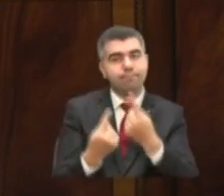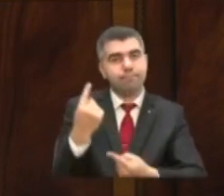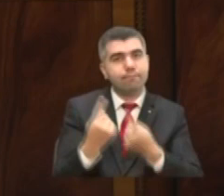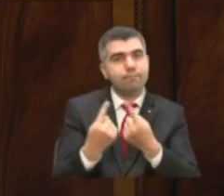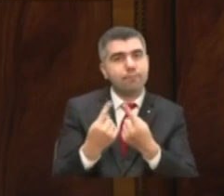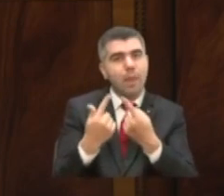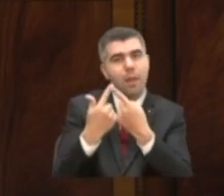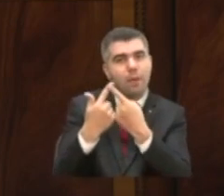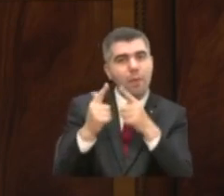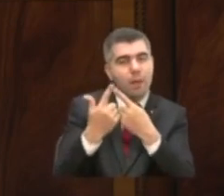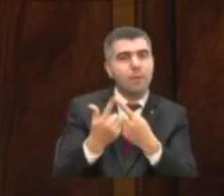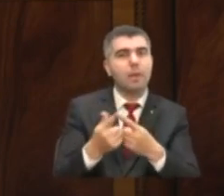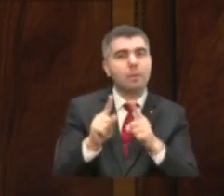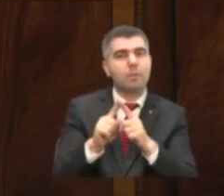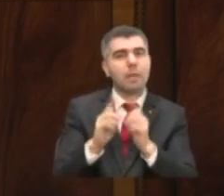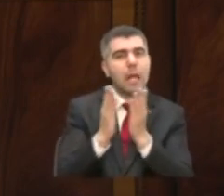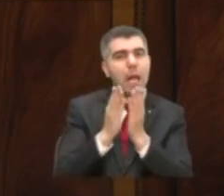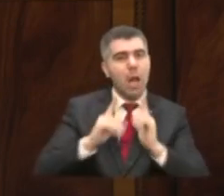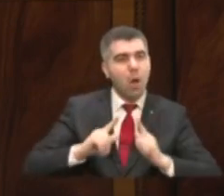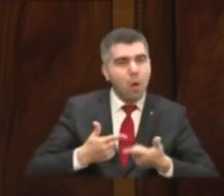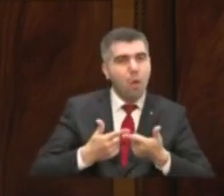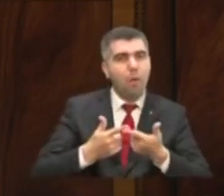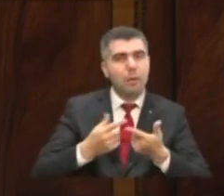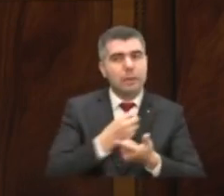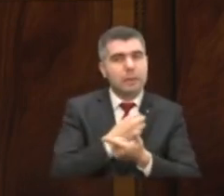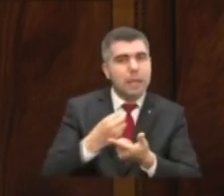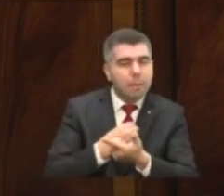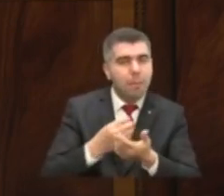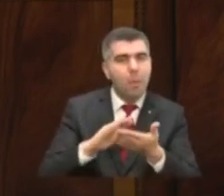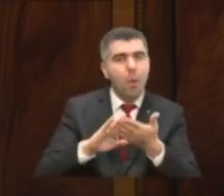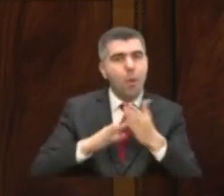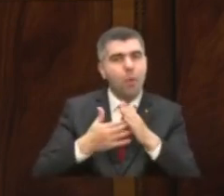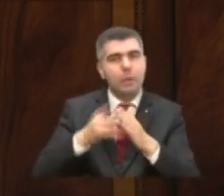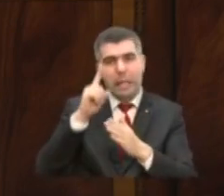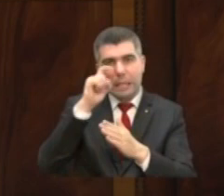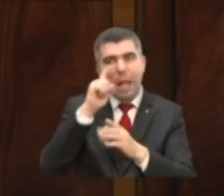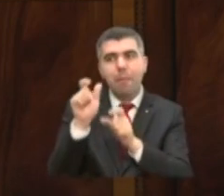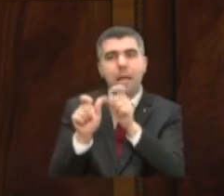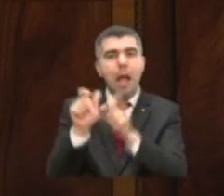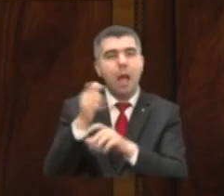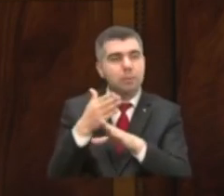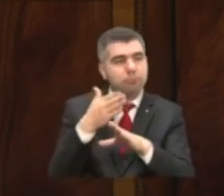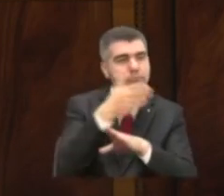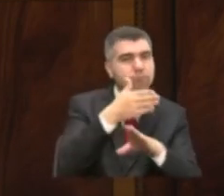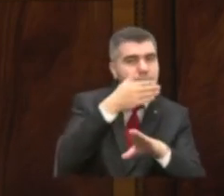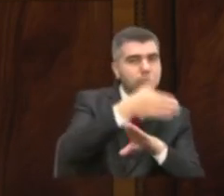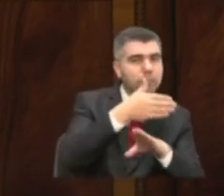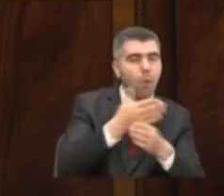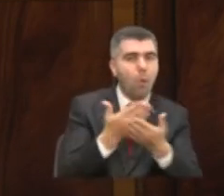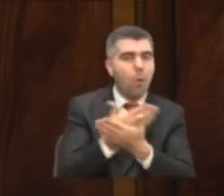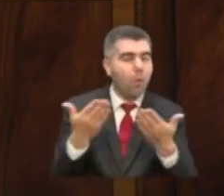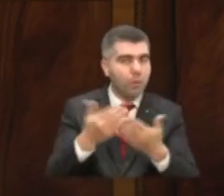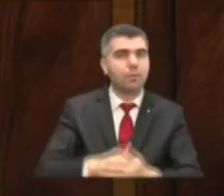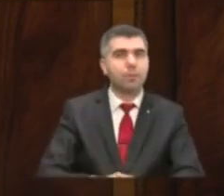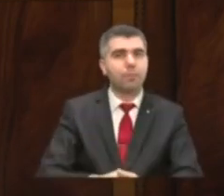هذه القطاعات من تراجع وضعف في الحكامة وصعوبة ولوج بالنسبة للمواطنين. ولا أدل على